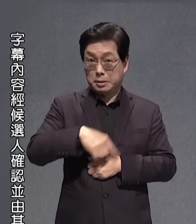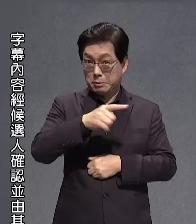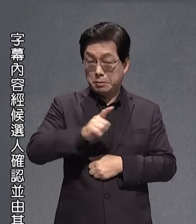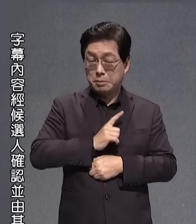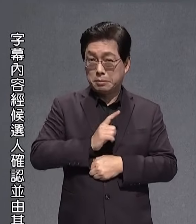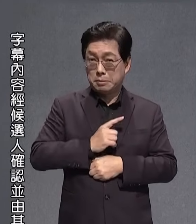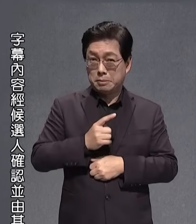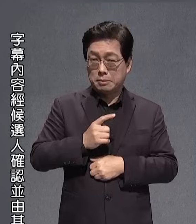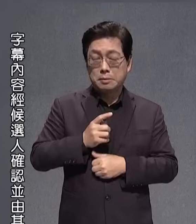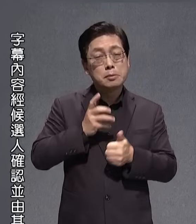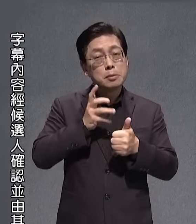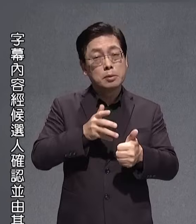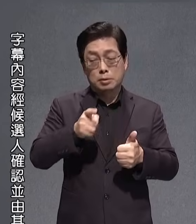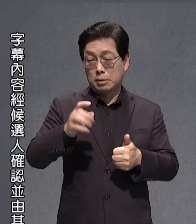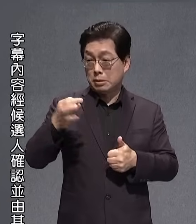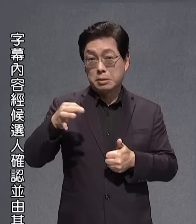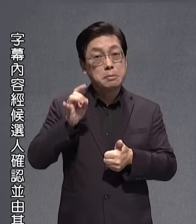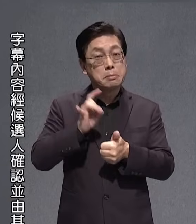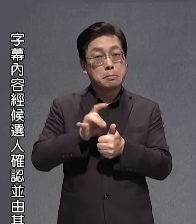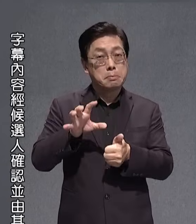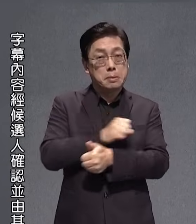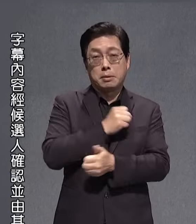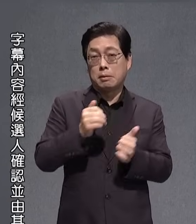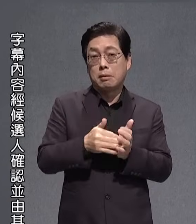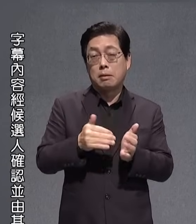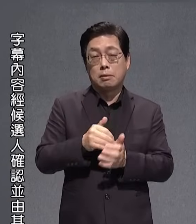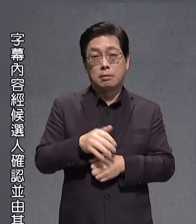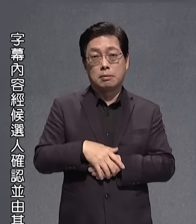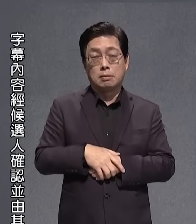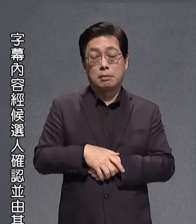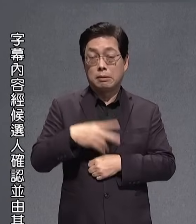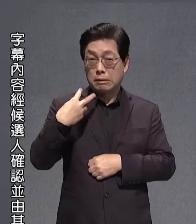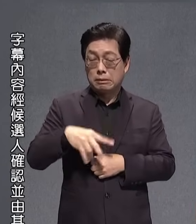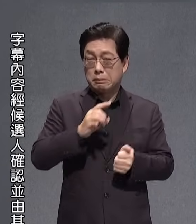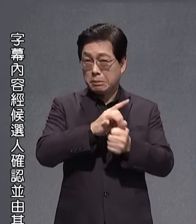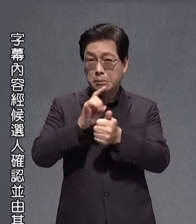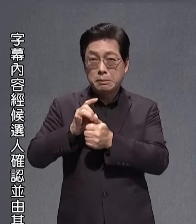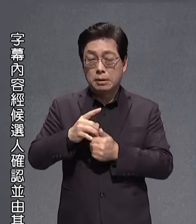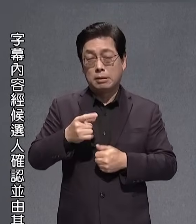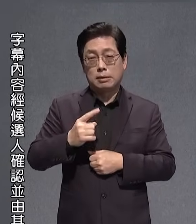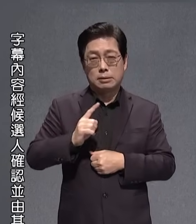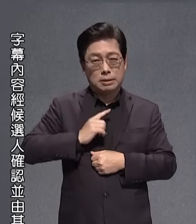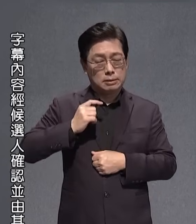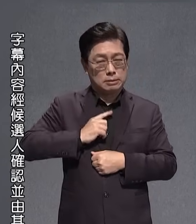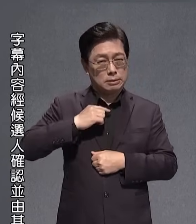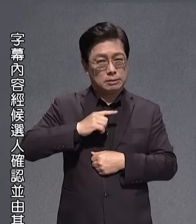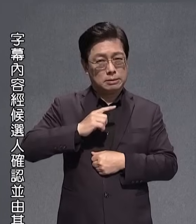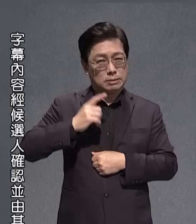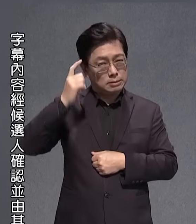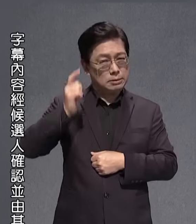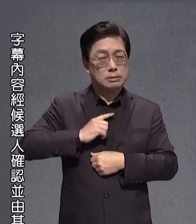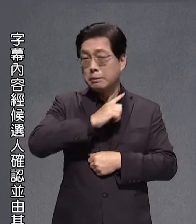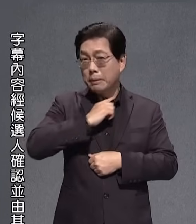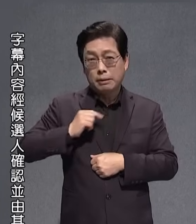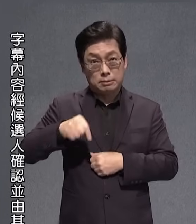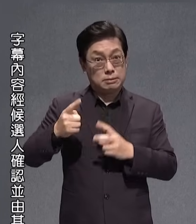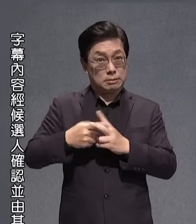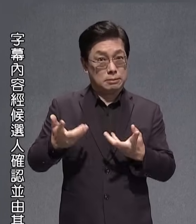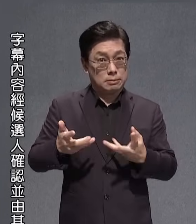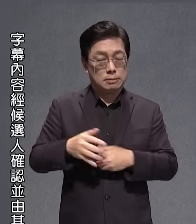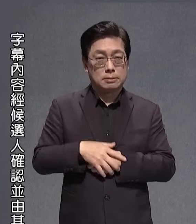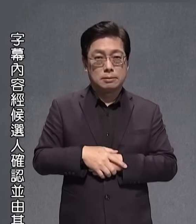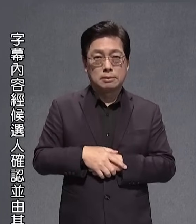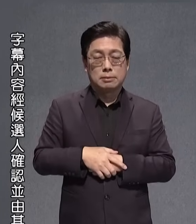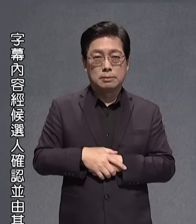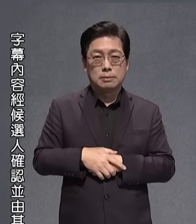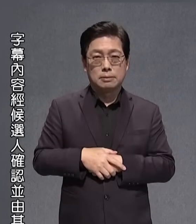教。啊，你的钱去用骗你，啊，甚至有当骗到吼，你想要去自杀，啊，这有做小代志，啊，你